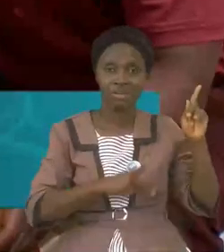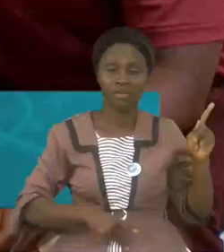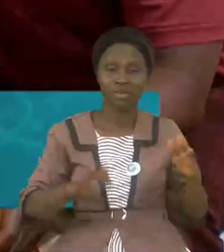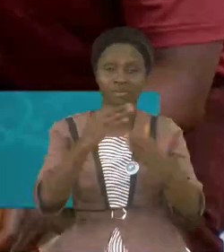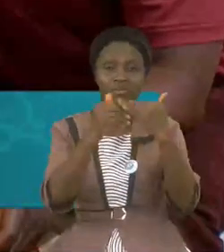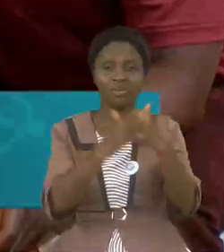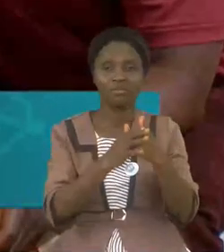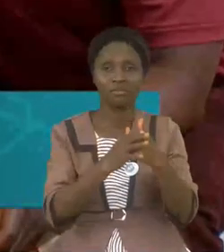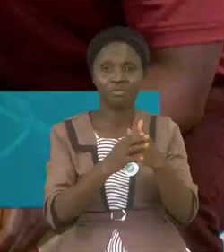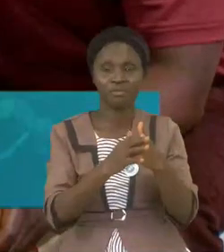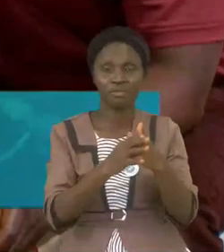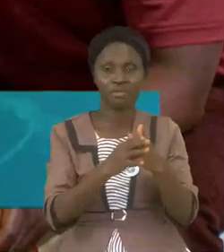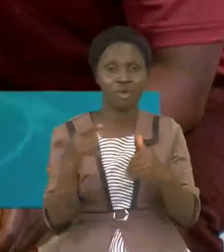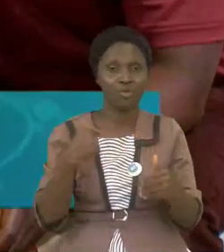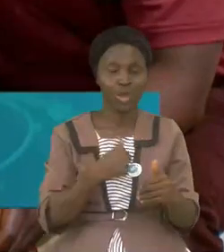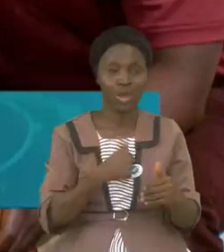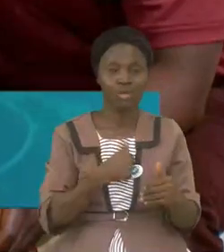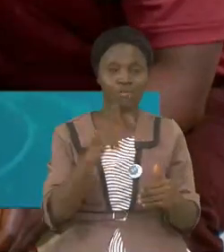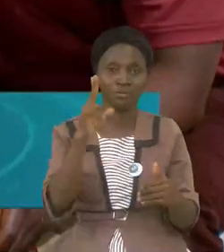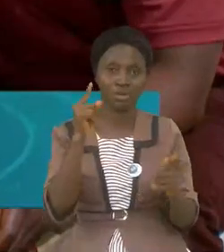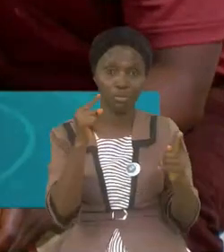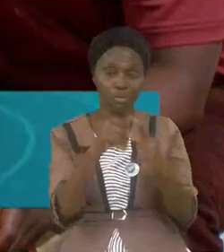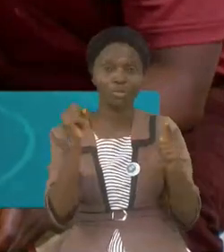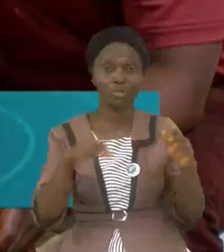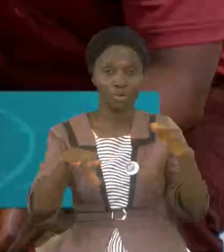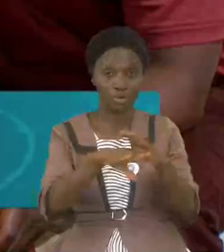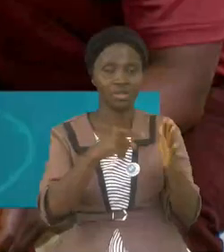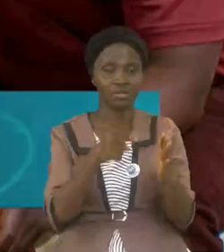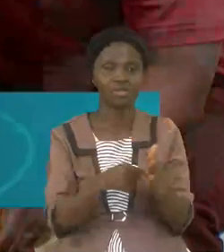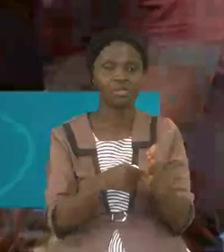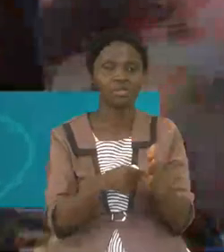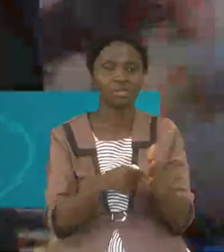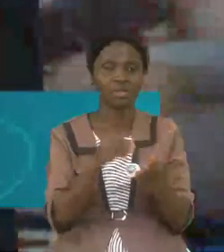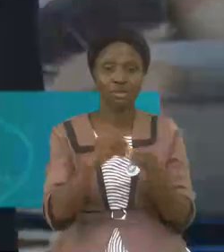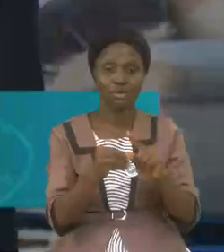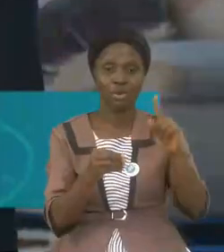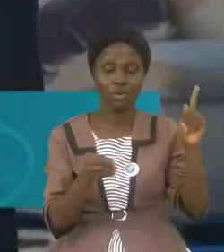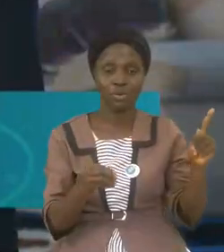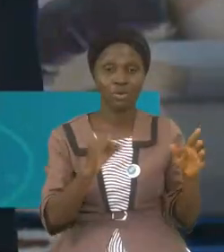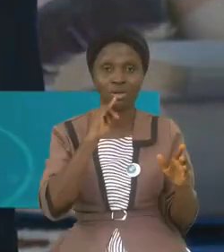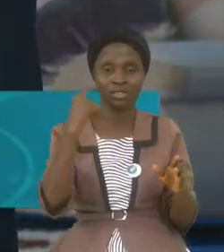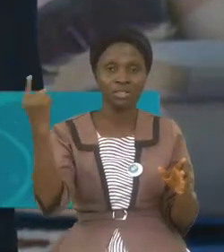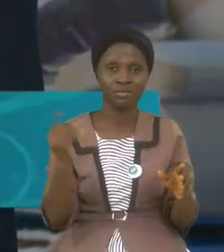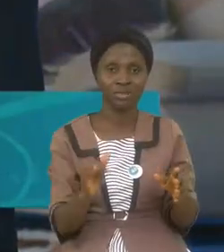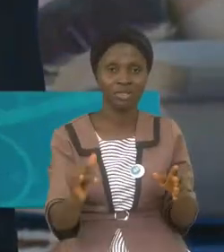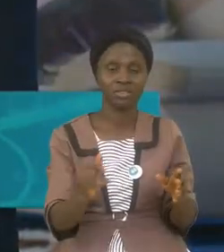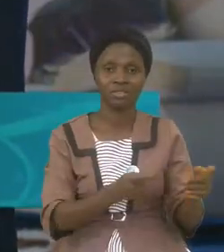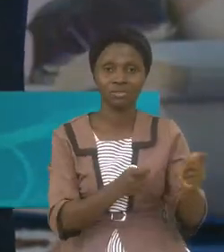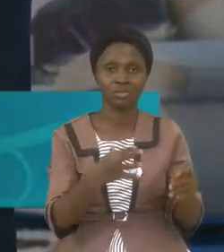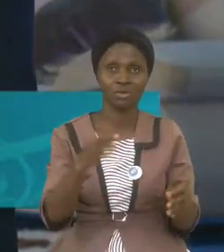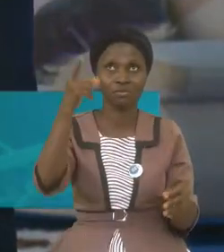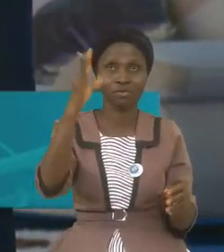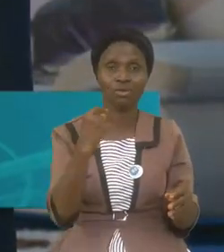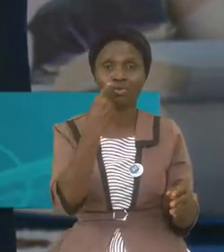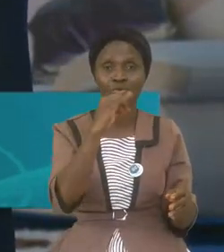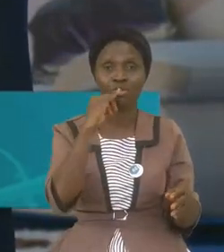du puissant roi du ciel. Le triomphe du puissant roi du ciel. Première partie ici, nous avons